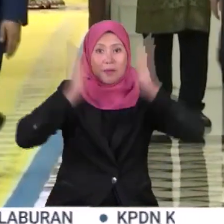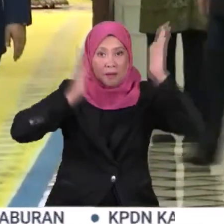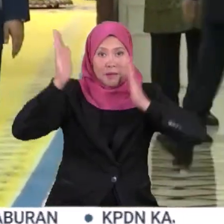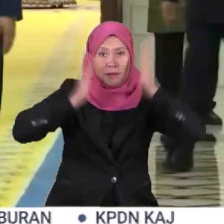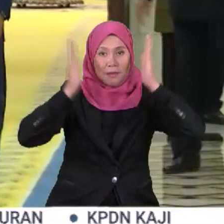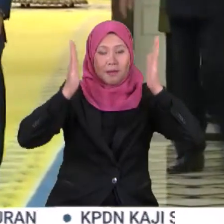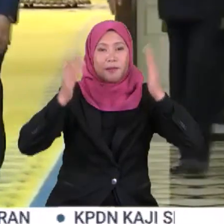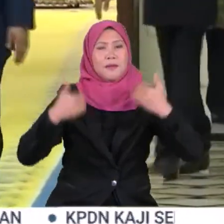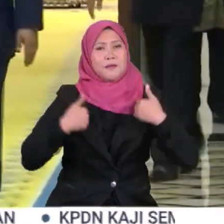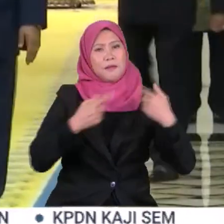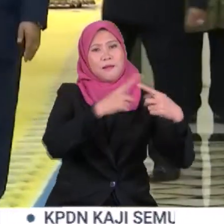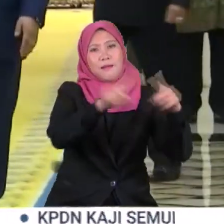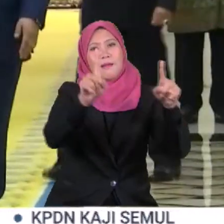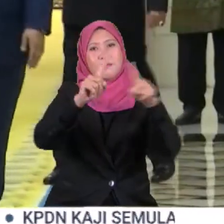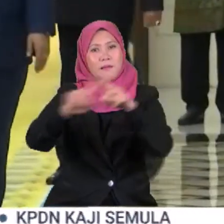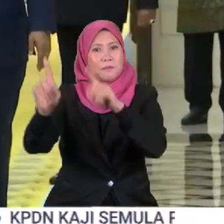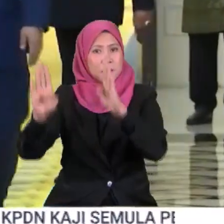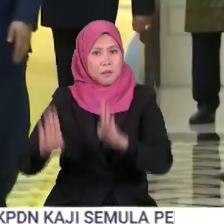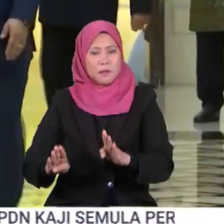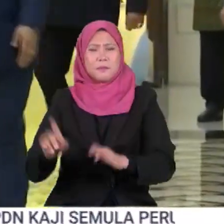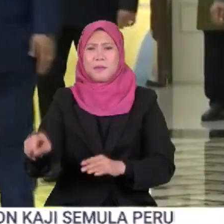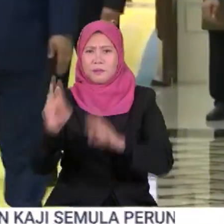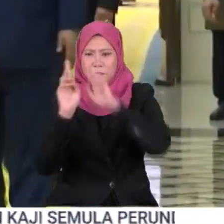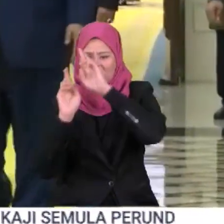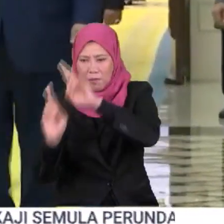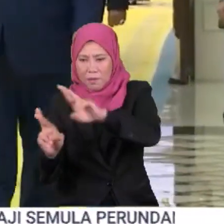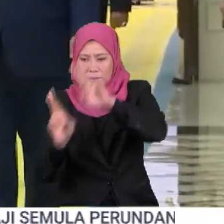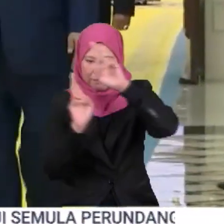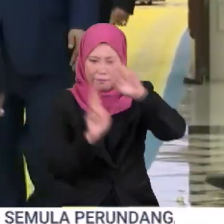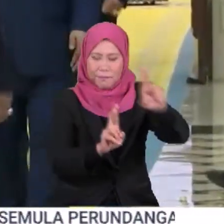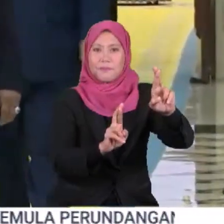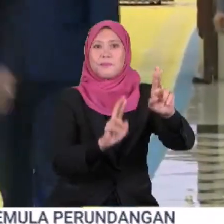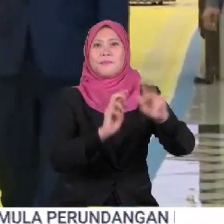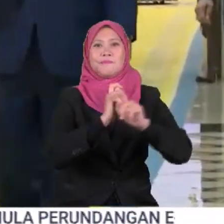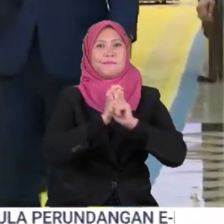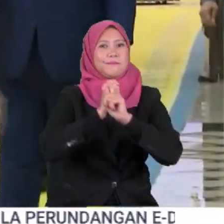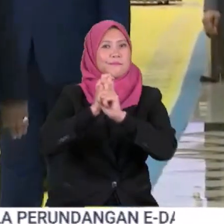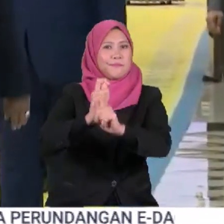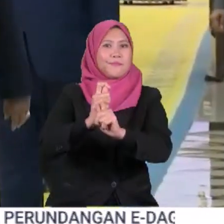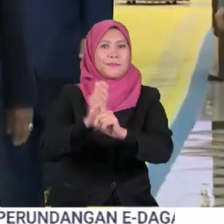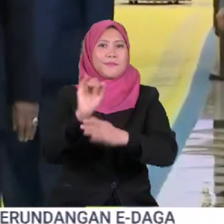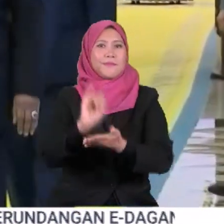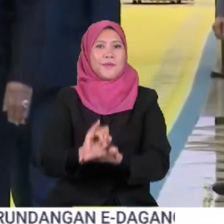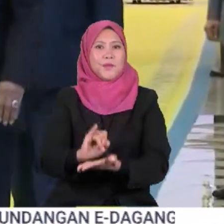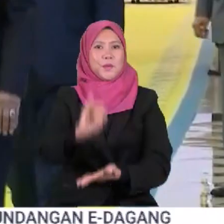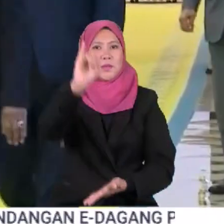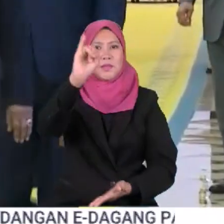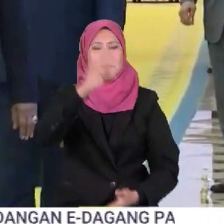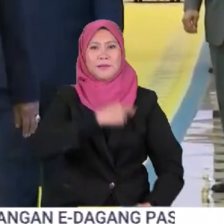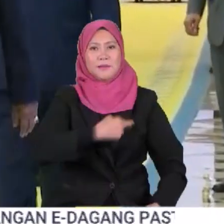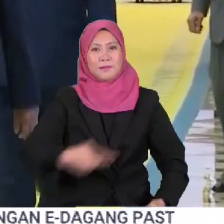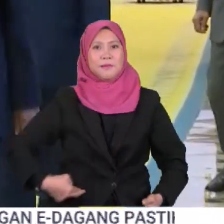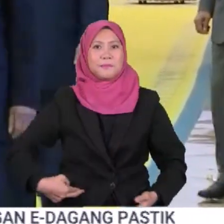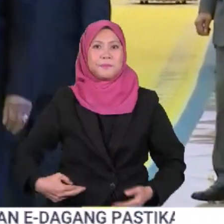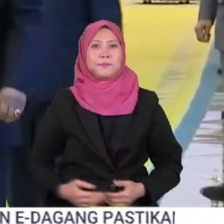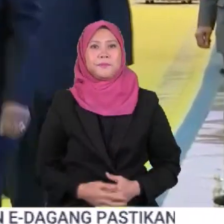yang terdiri daripada pelbagai kaum mesti menghormati dan mempertahankan kedudukan institusi beraja.